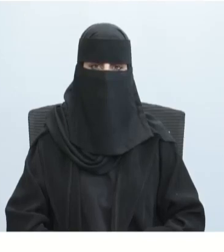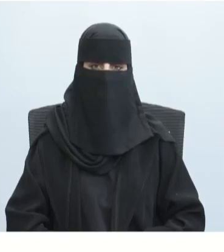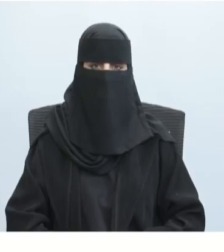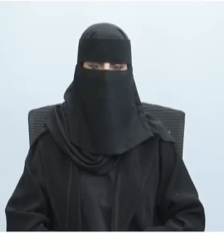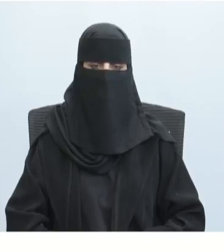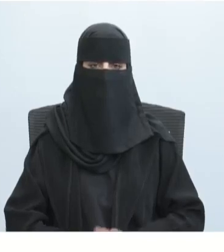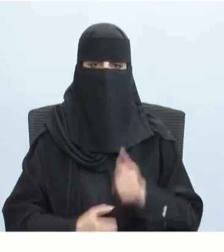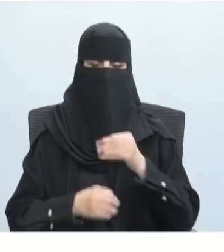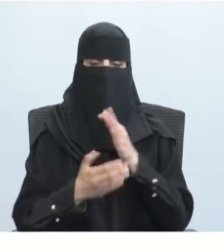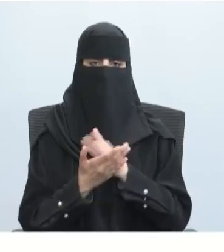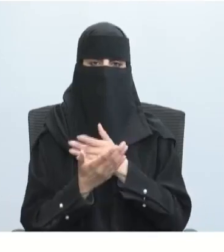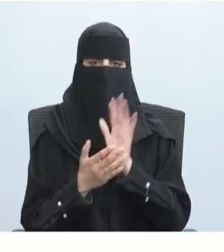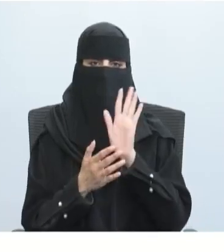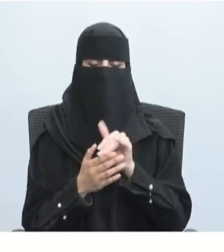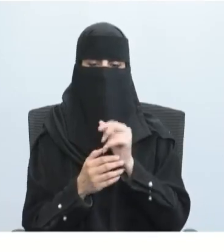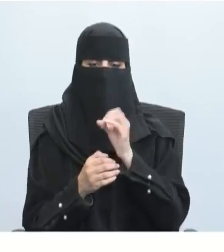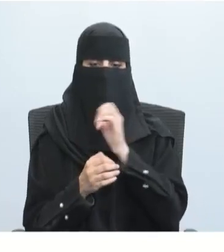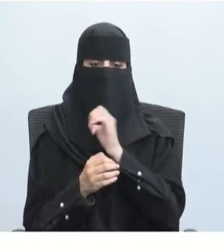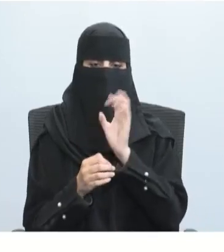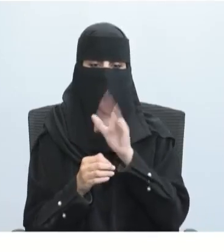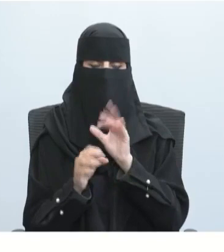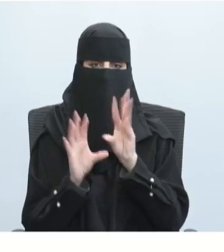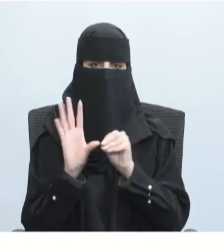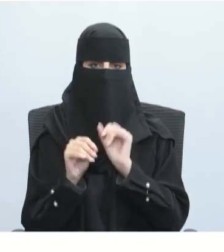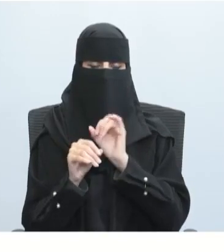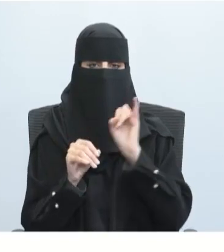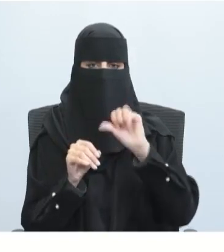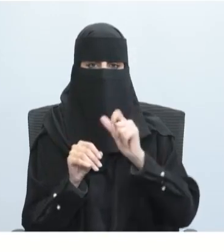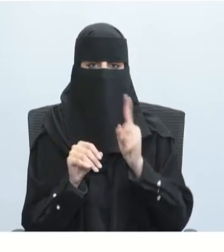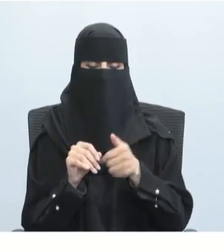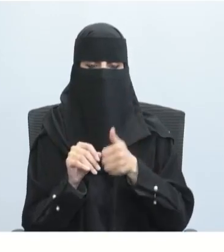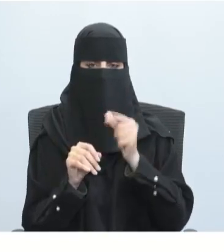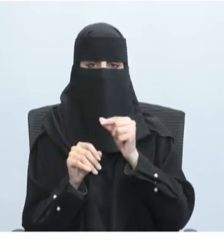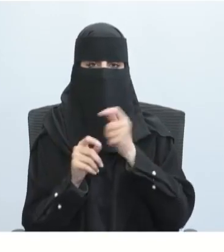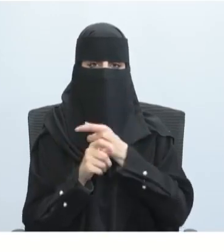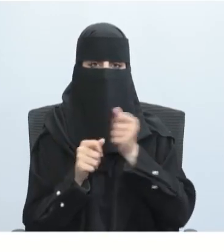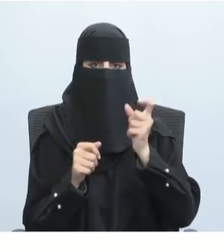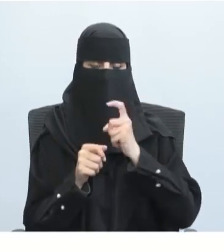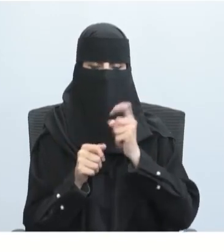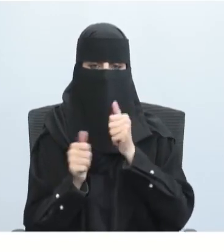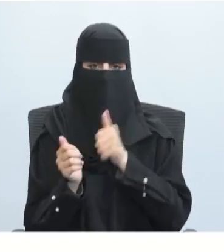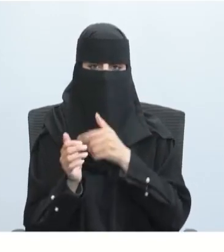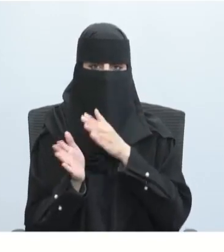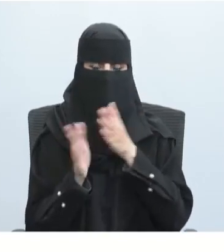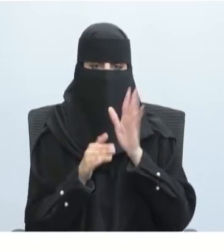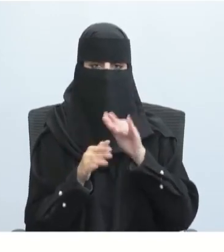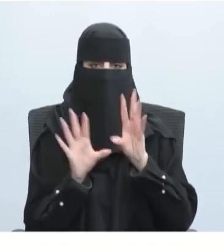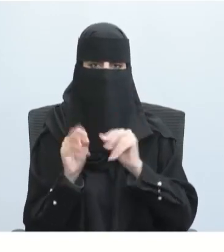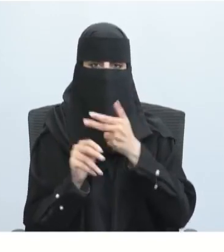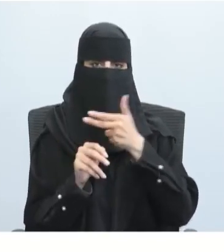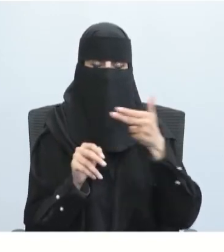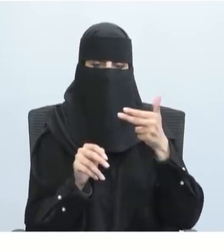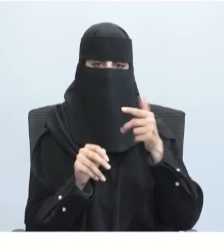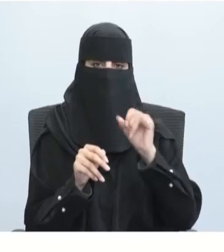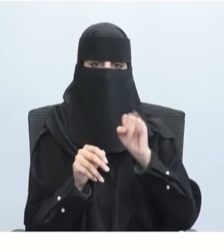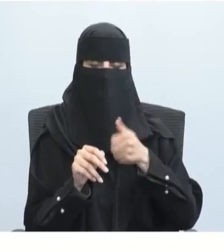نن ذكرنا هنالك موارد وبالتاكيد هنالك موارد ماليه وهنالك موارد غير ماليه